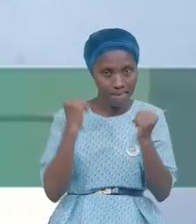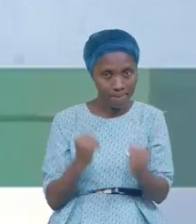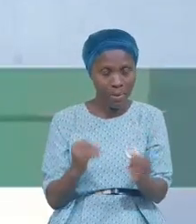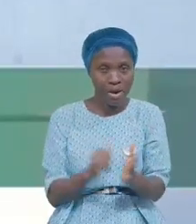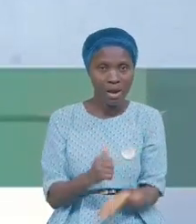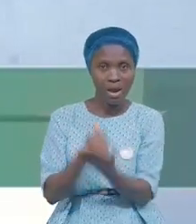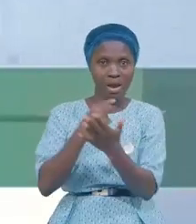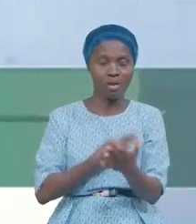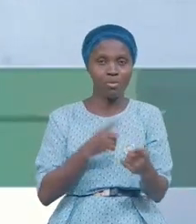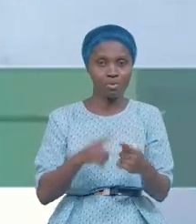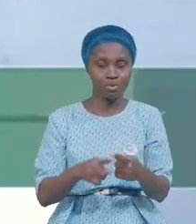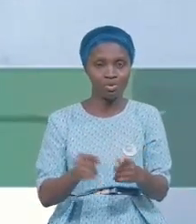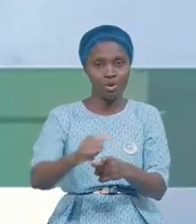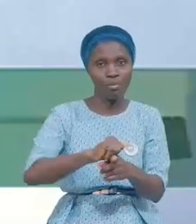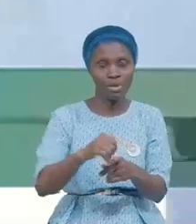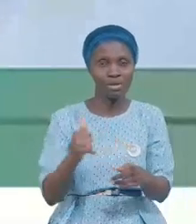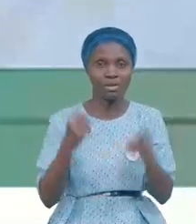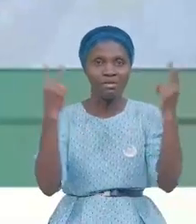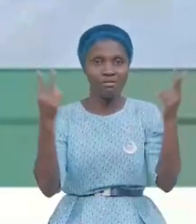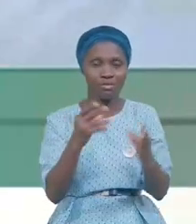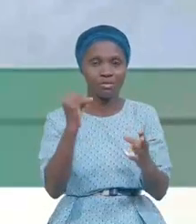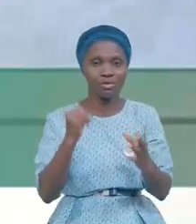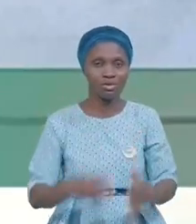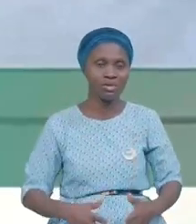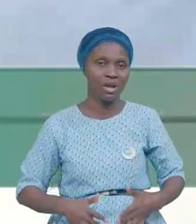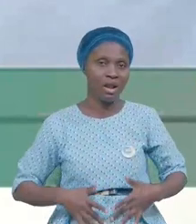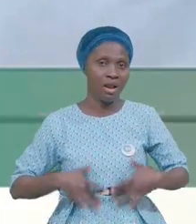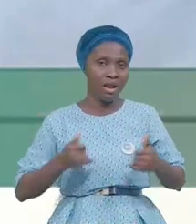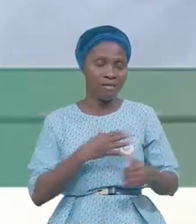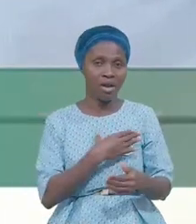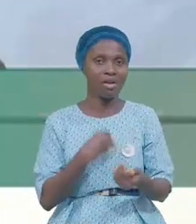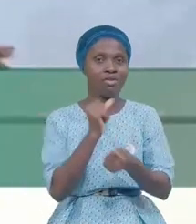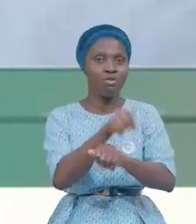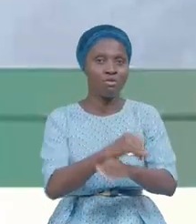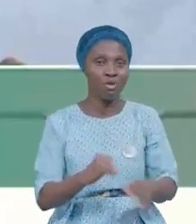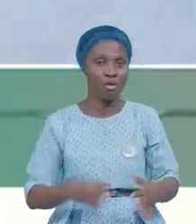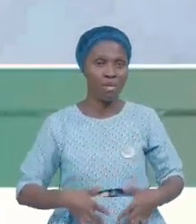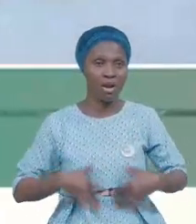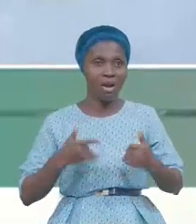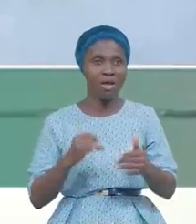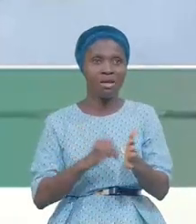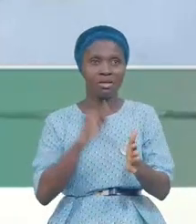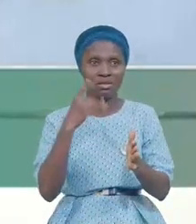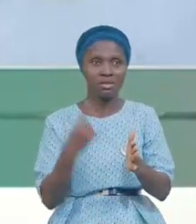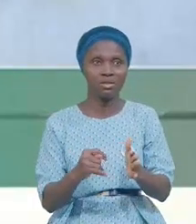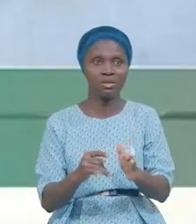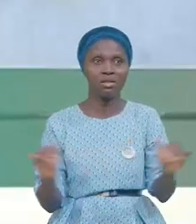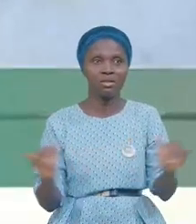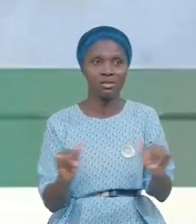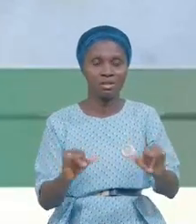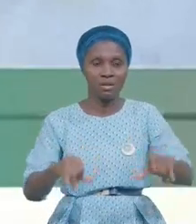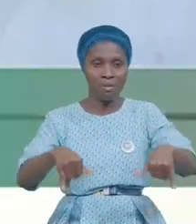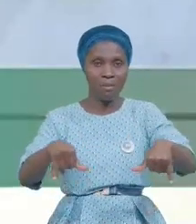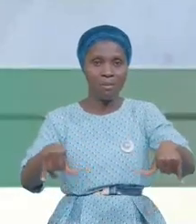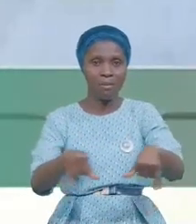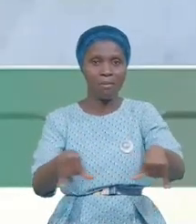à mener une vie victorieuse, la même mesure de puissance et qui